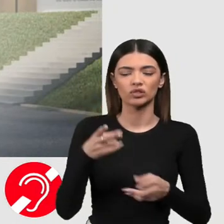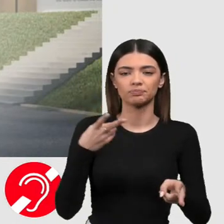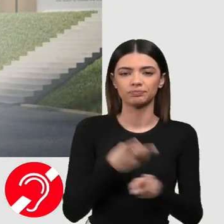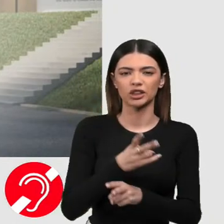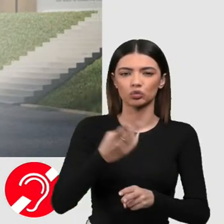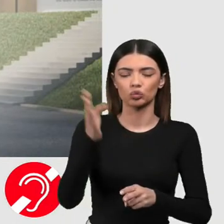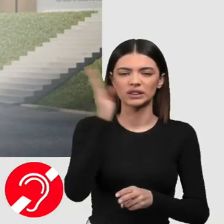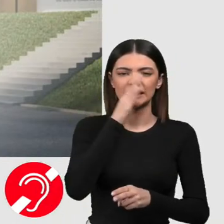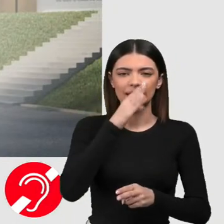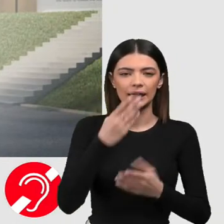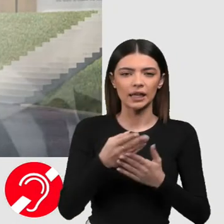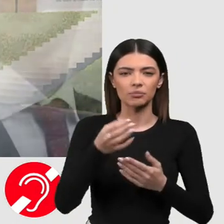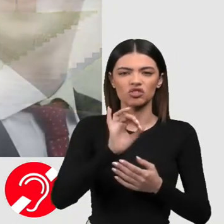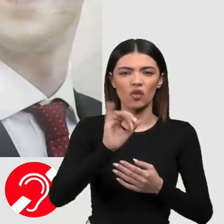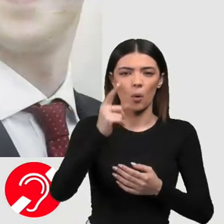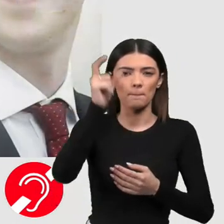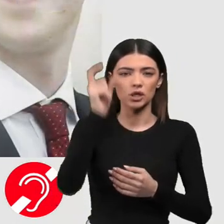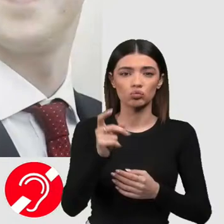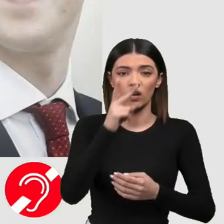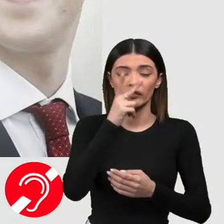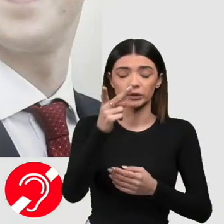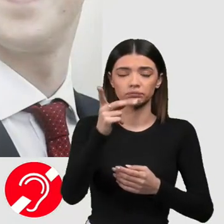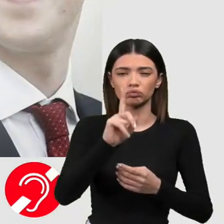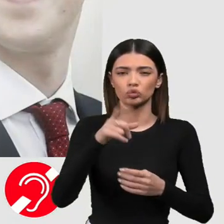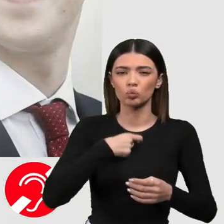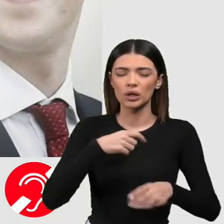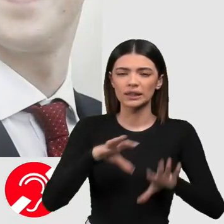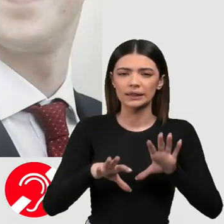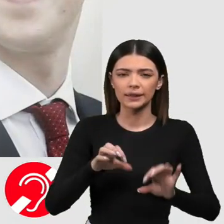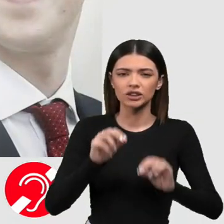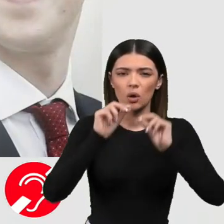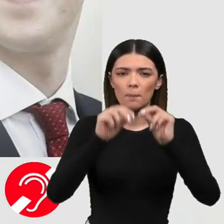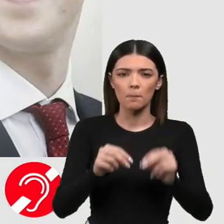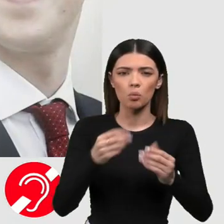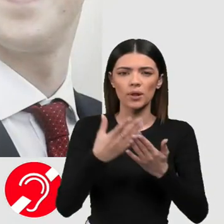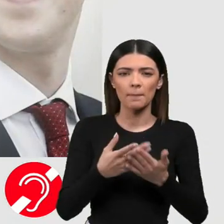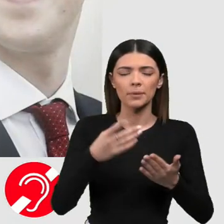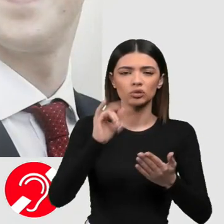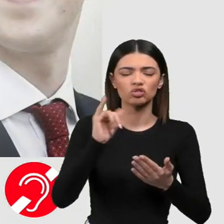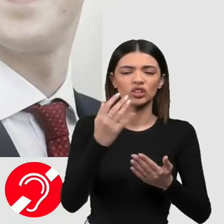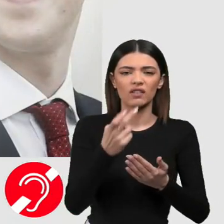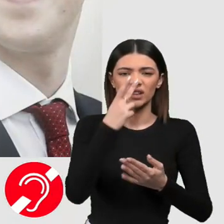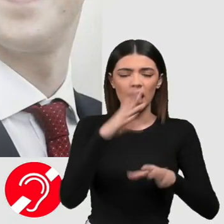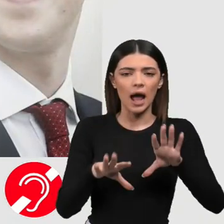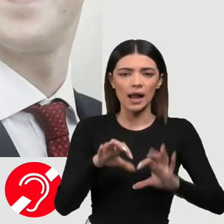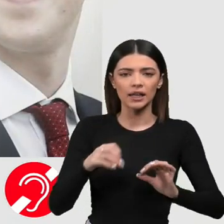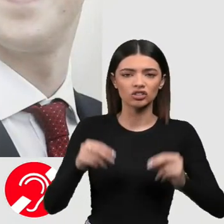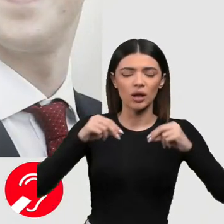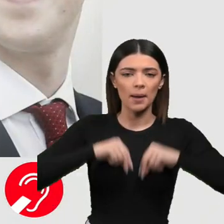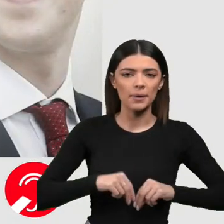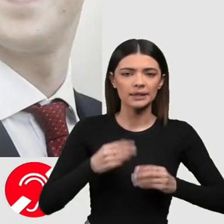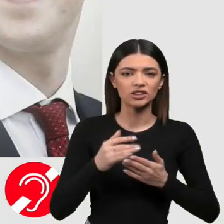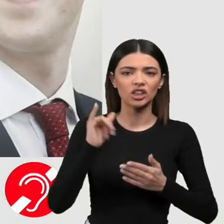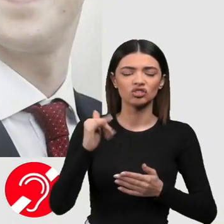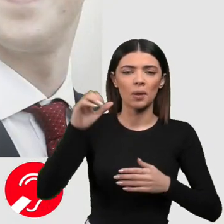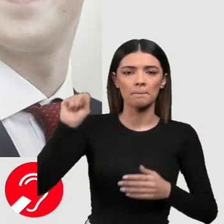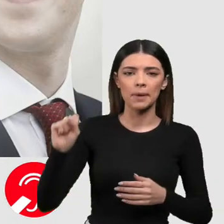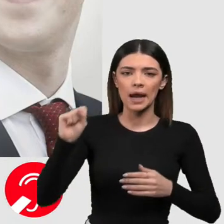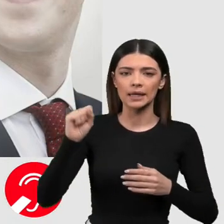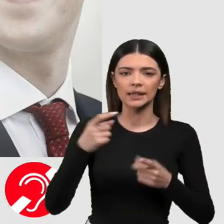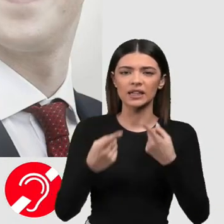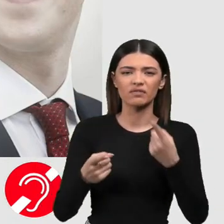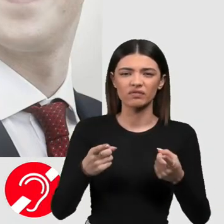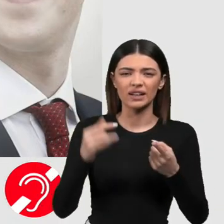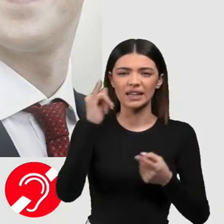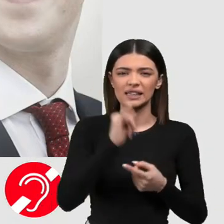fost criticată în ultimele zile de utilizatorii din social media care au descoperit că au fost înscriși automat într-o setare care reduce conținutul politic pe